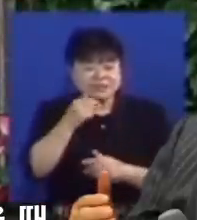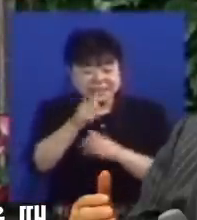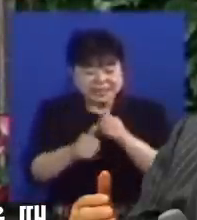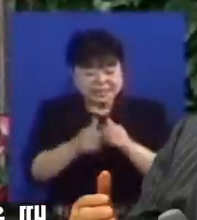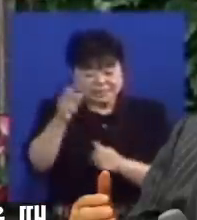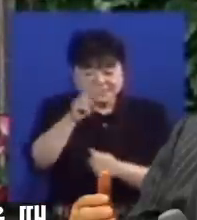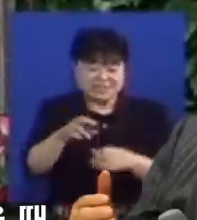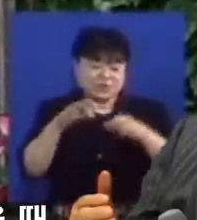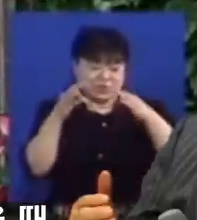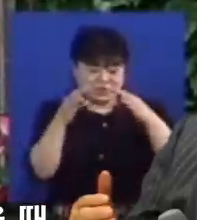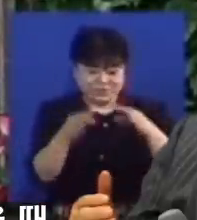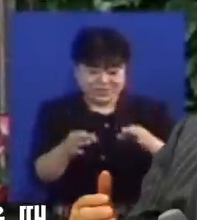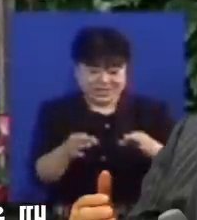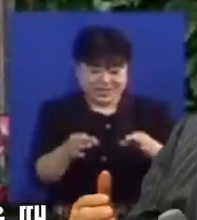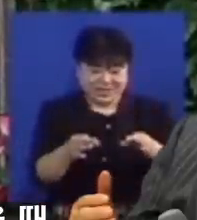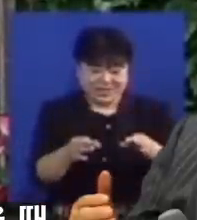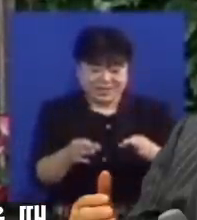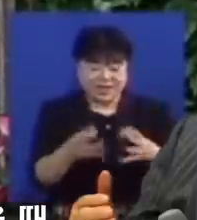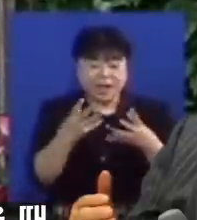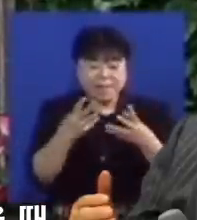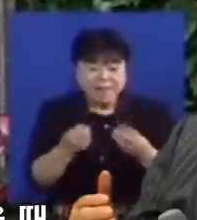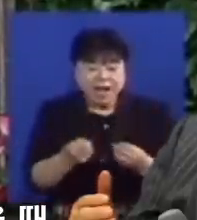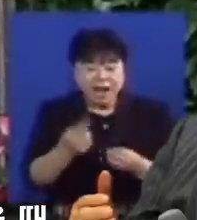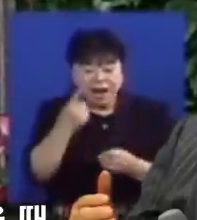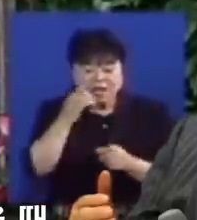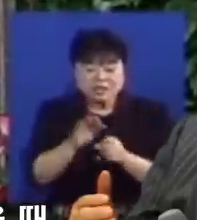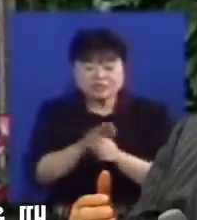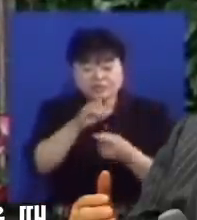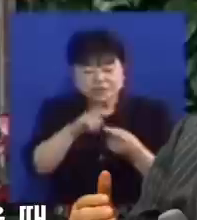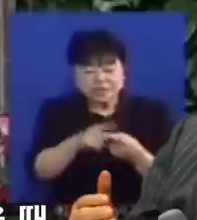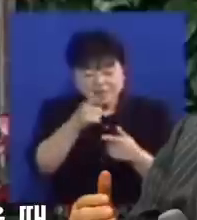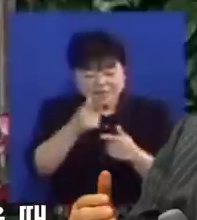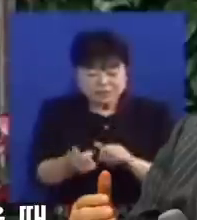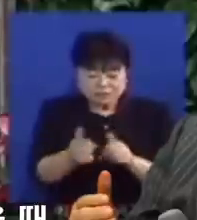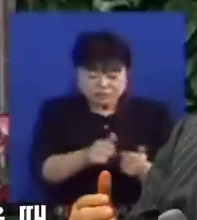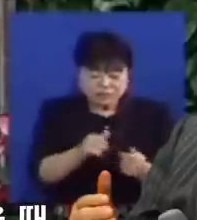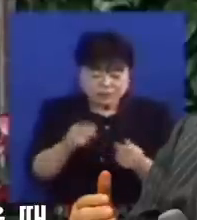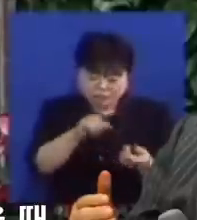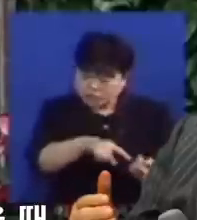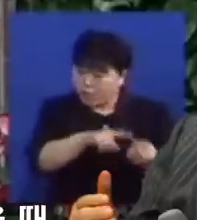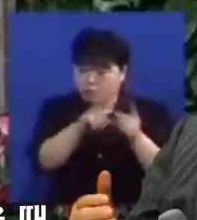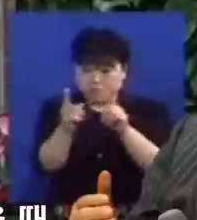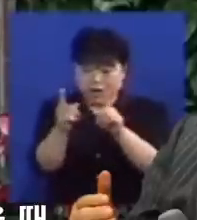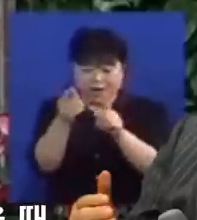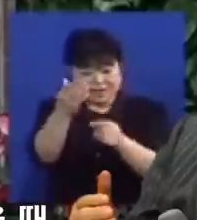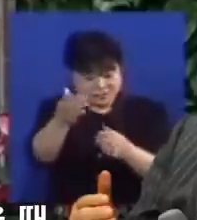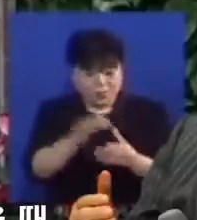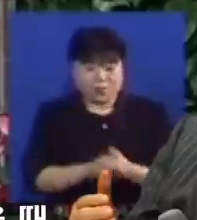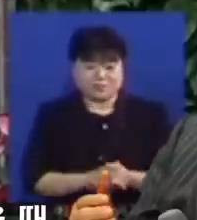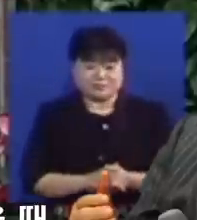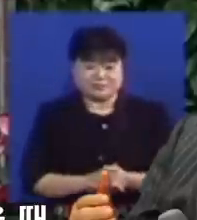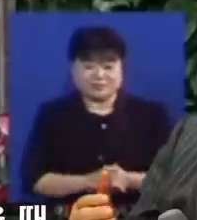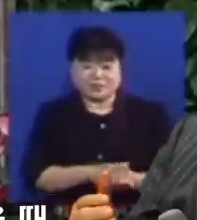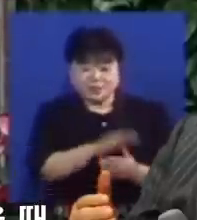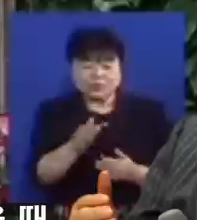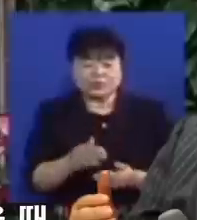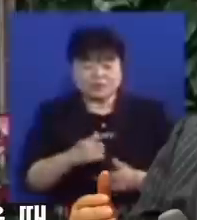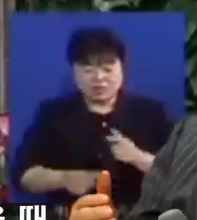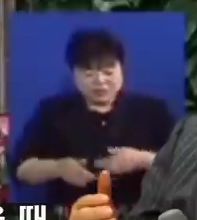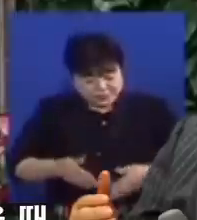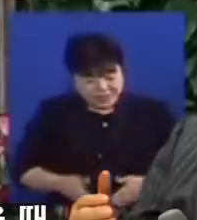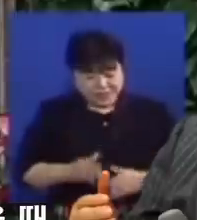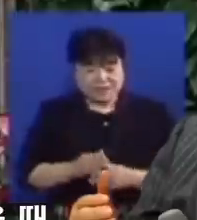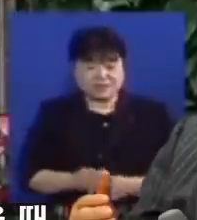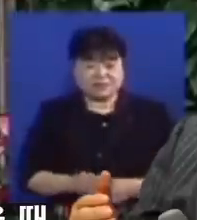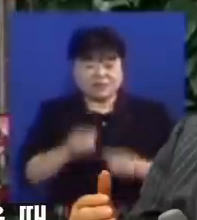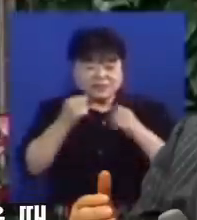하나님을 찬송하리로다. 그의 많으신 긍휼대로 예수 그리스도를 죽은 자 가운데서 부활하게 하심으로 말미암아 우리를 거듭나게 하사